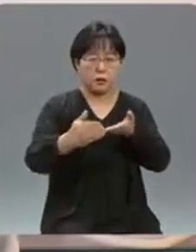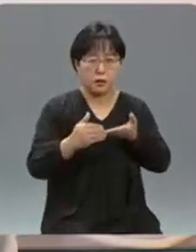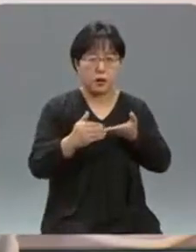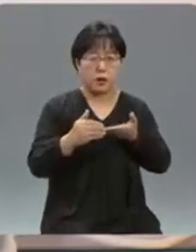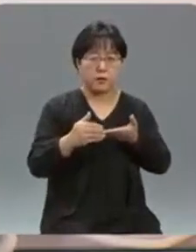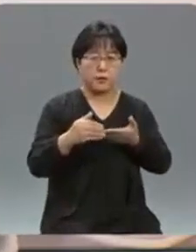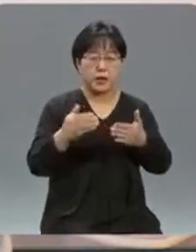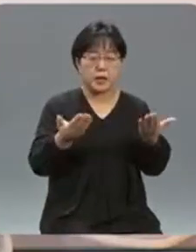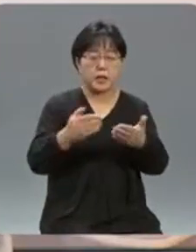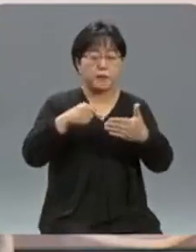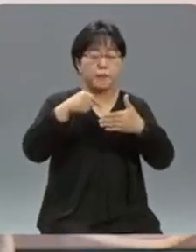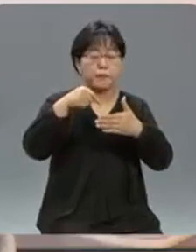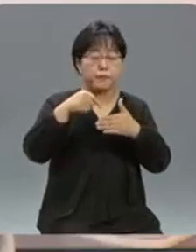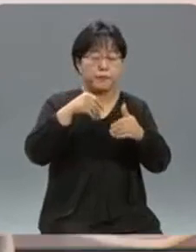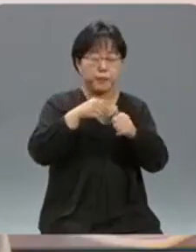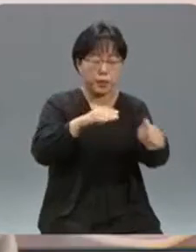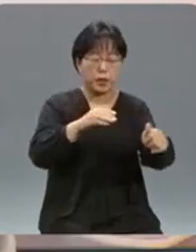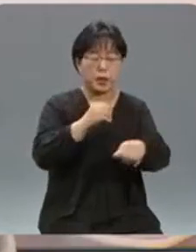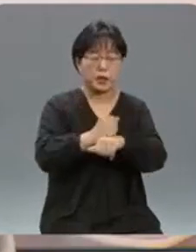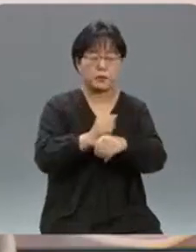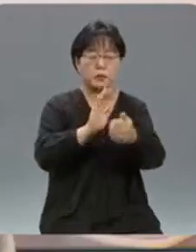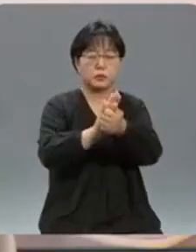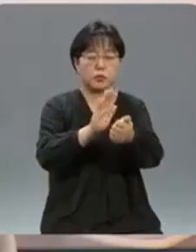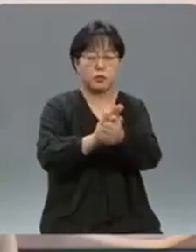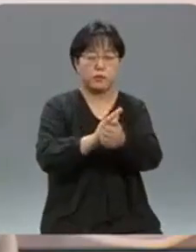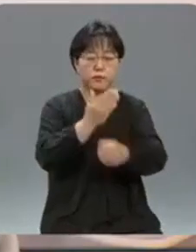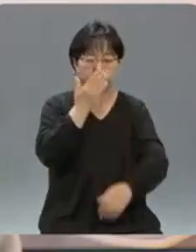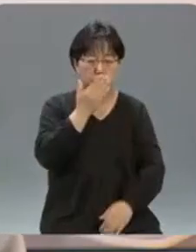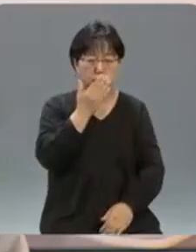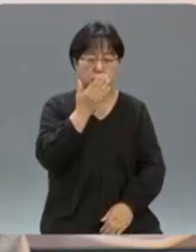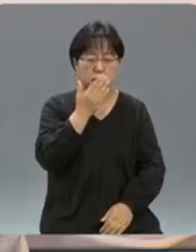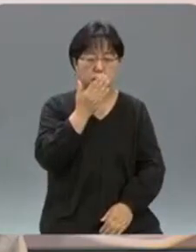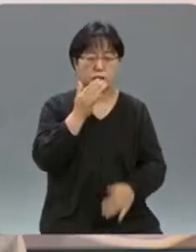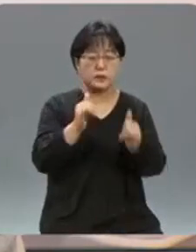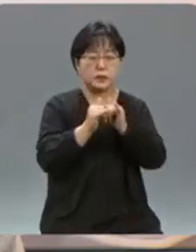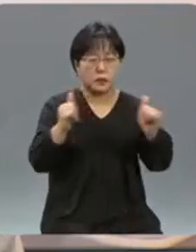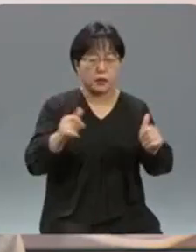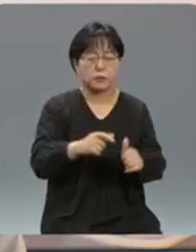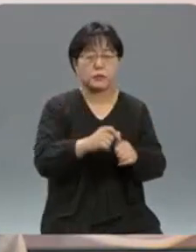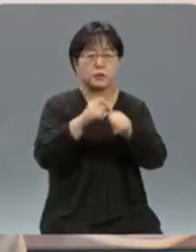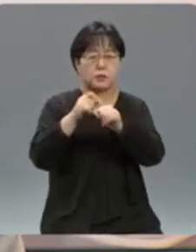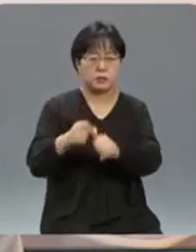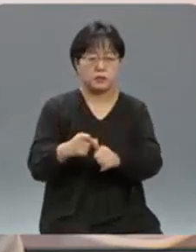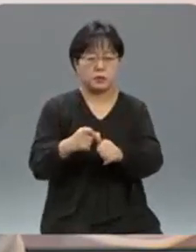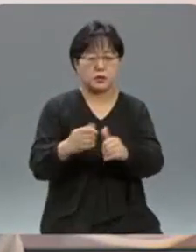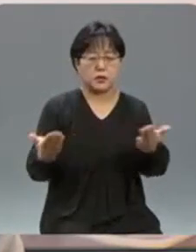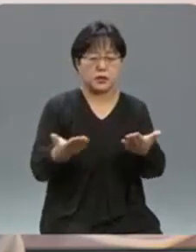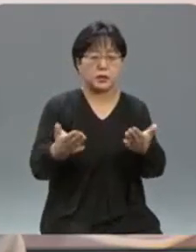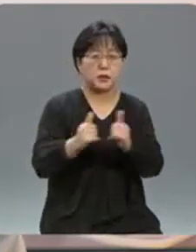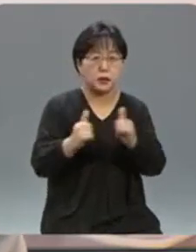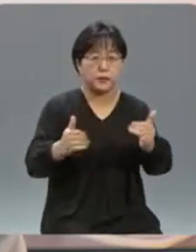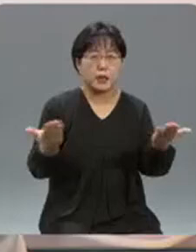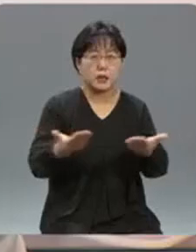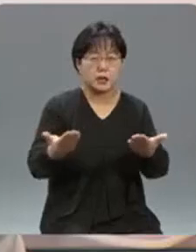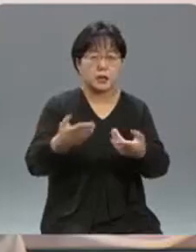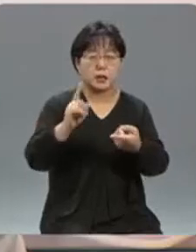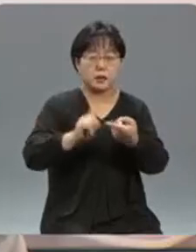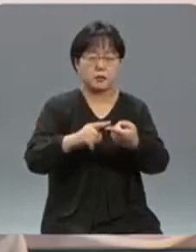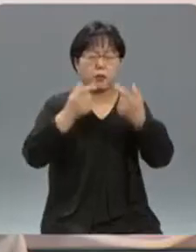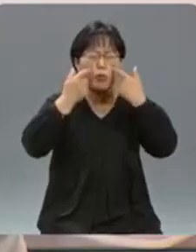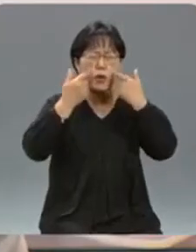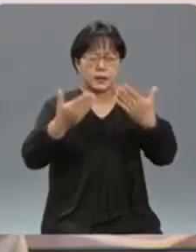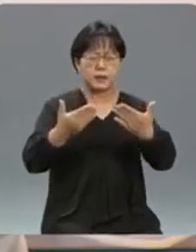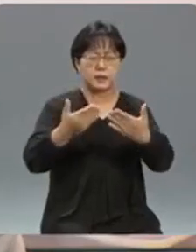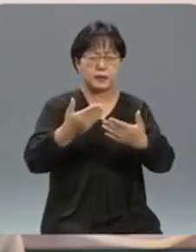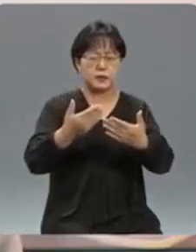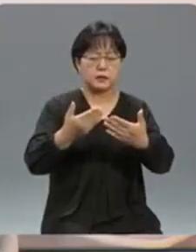출장을 나와서 파견을 나와서 도움을 드릴 수 있는 그런 인력들을 채용을 하되 그리고 그 인원들의 업무 분장에 대해서도 명확히